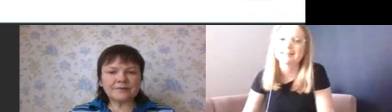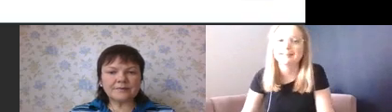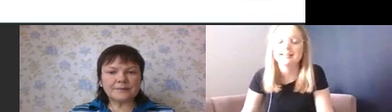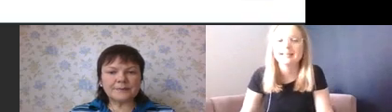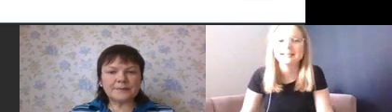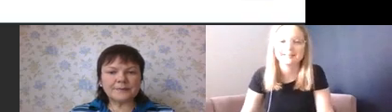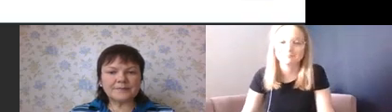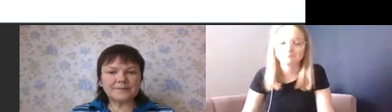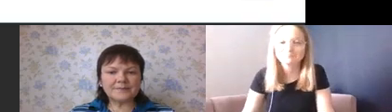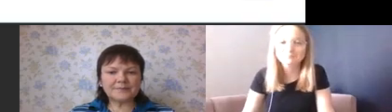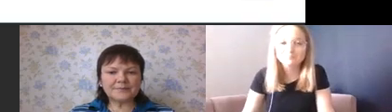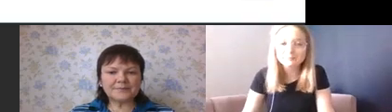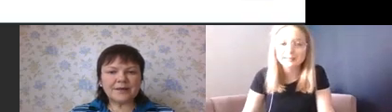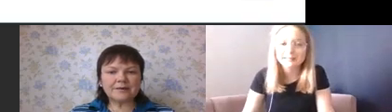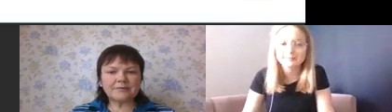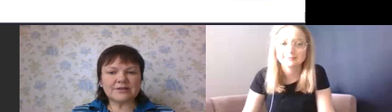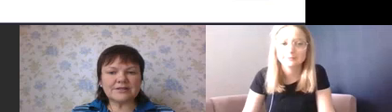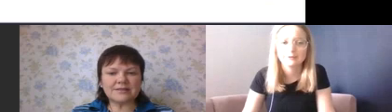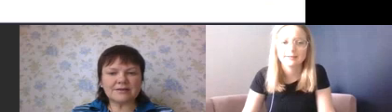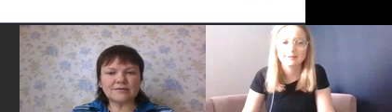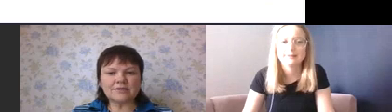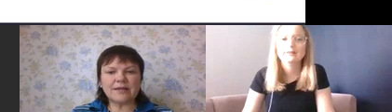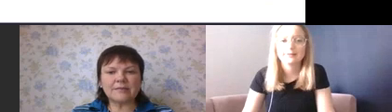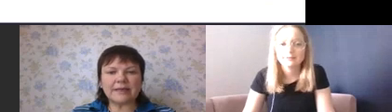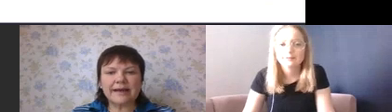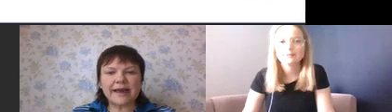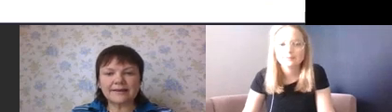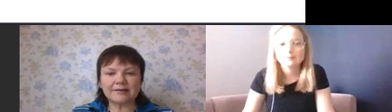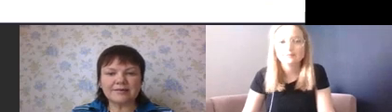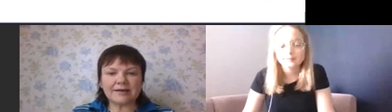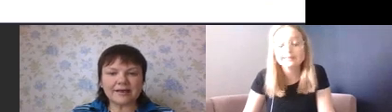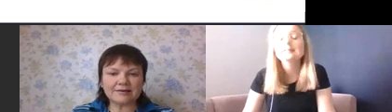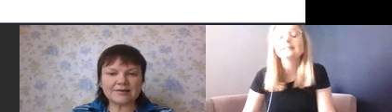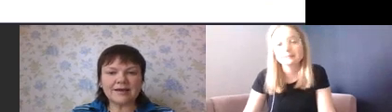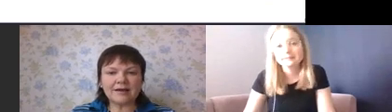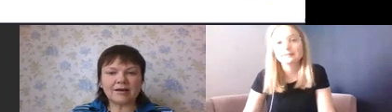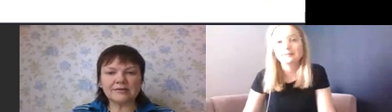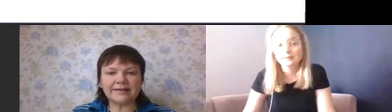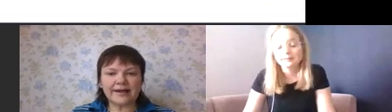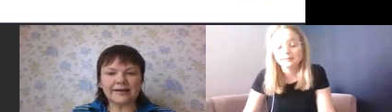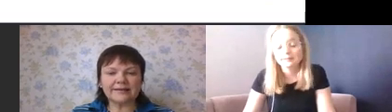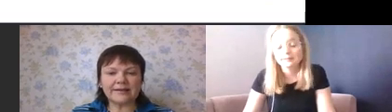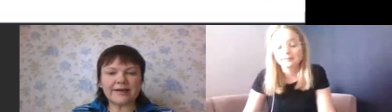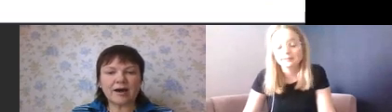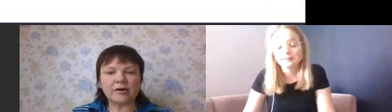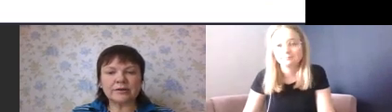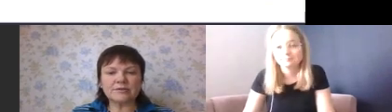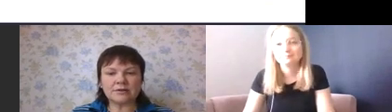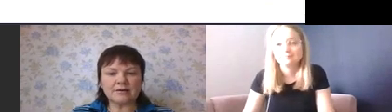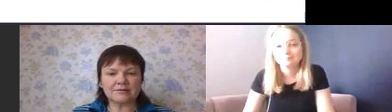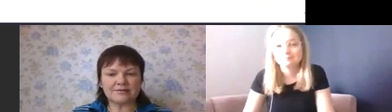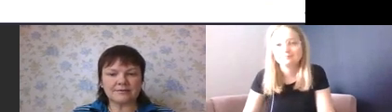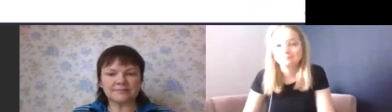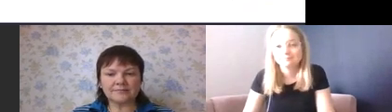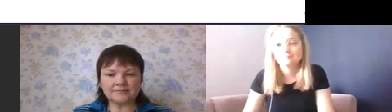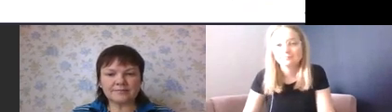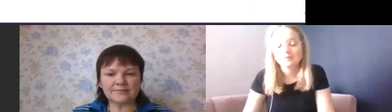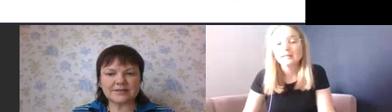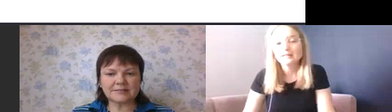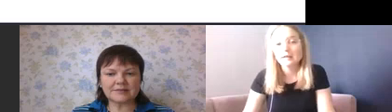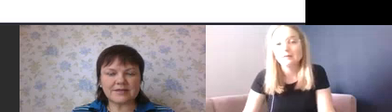natukene võibolla seda erineda. Või siis ja just selle mingi näitega see kelasti lahti rääkida, et ta jää ainult